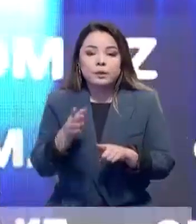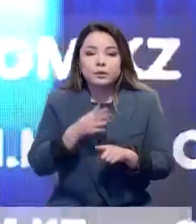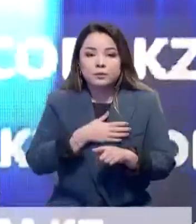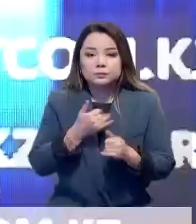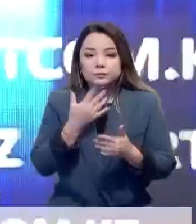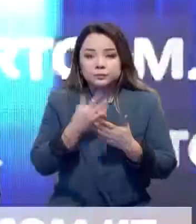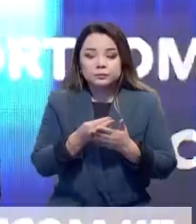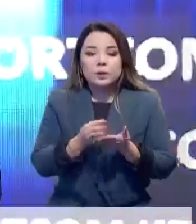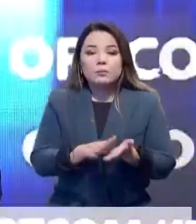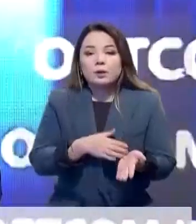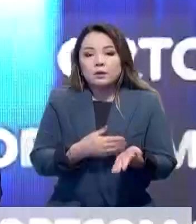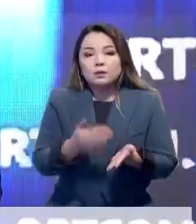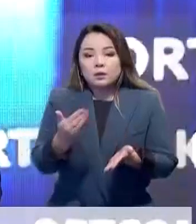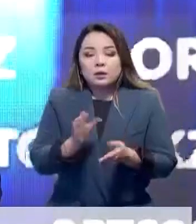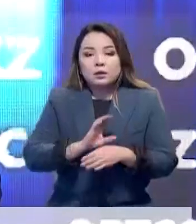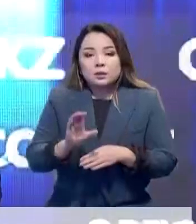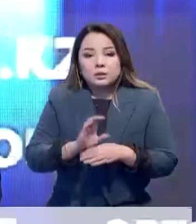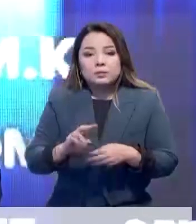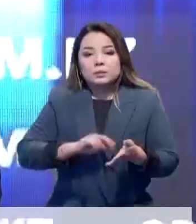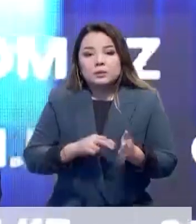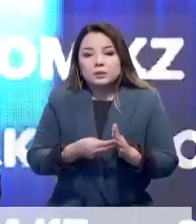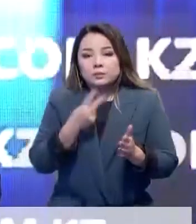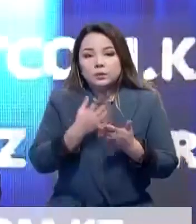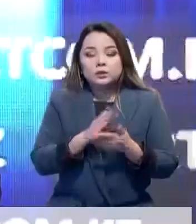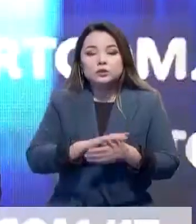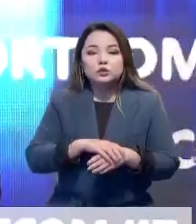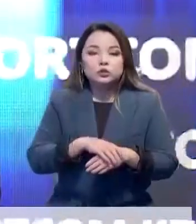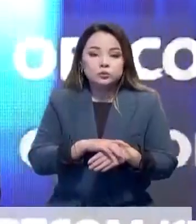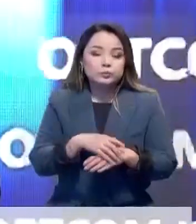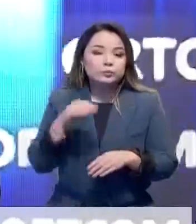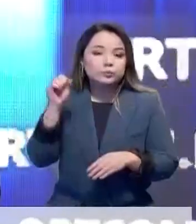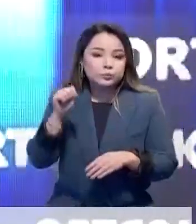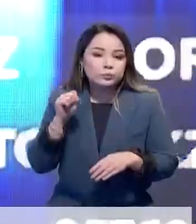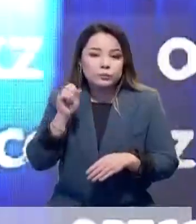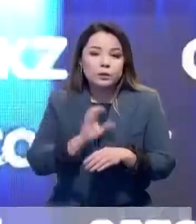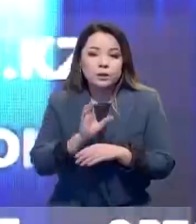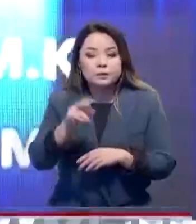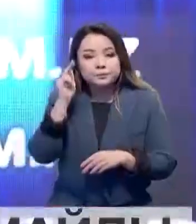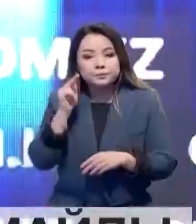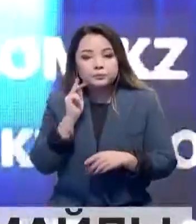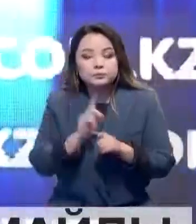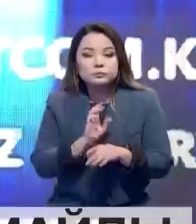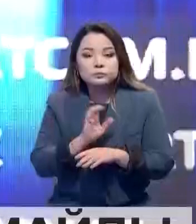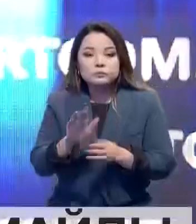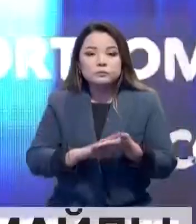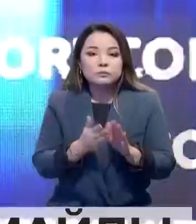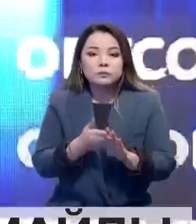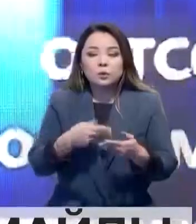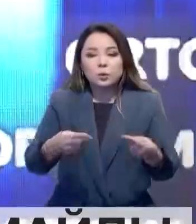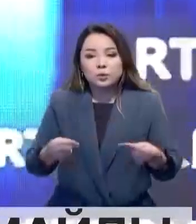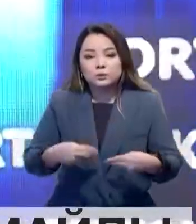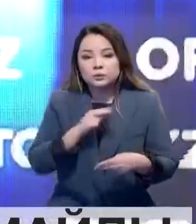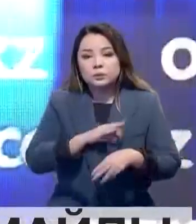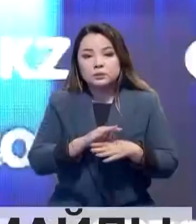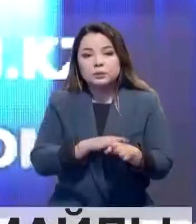жаңағы ұзмай менен экспастық екеуі Тәжікстанға, Өзбекстанға өткізу жөнінде, Қытайға өткізу жөнінде келісім шарттарға қол қойып